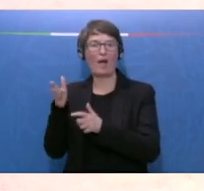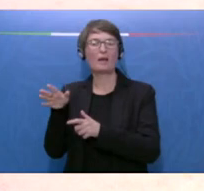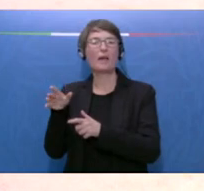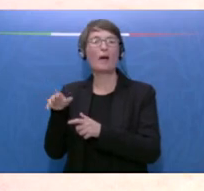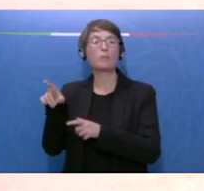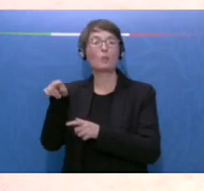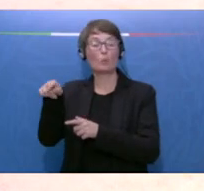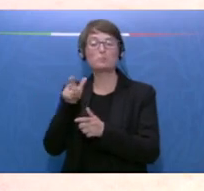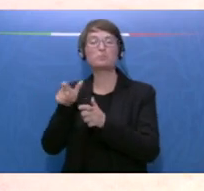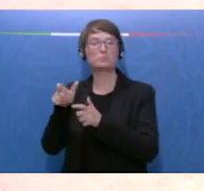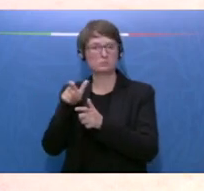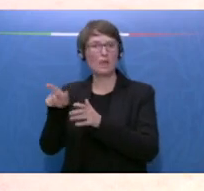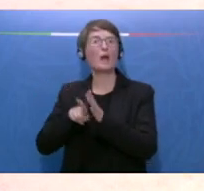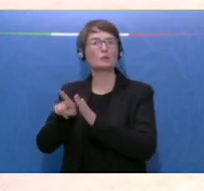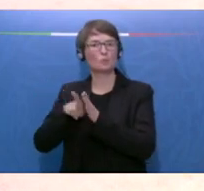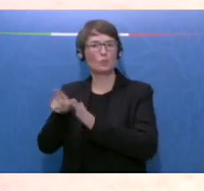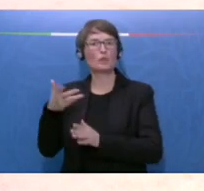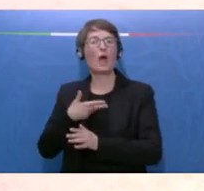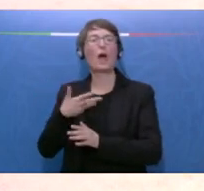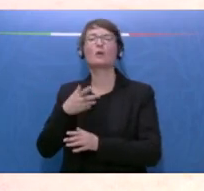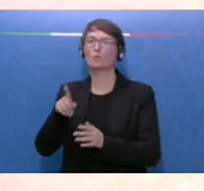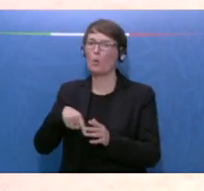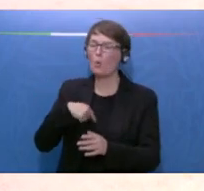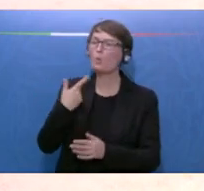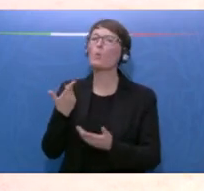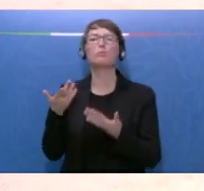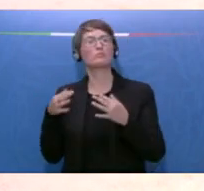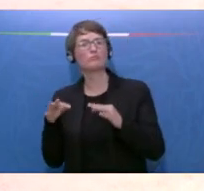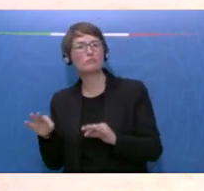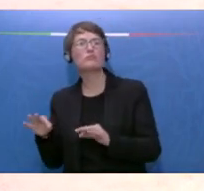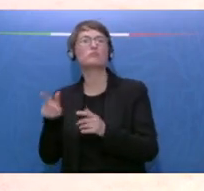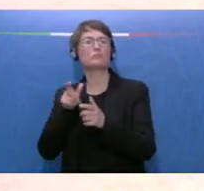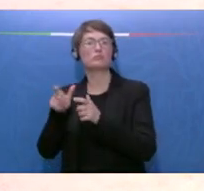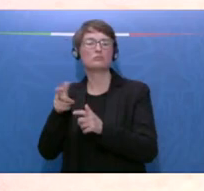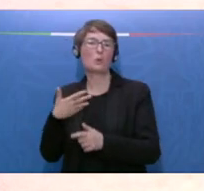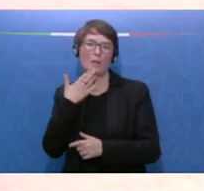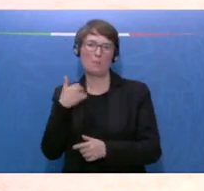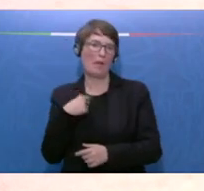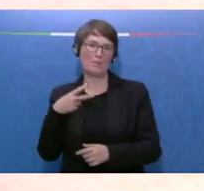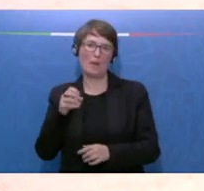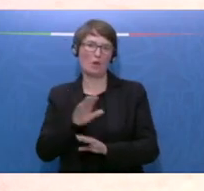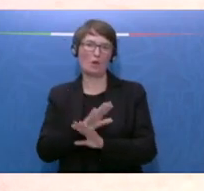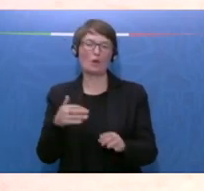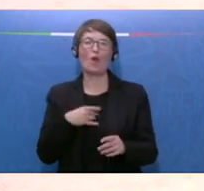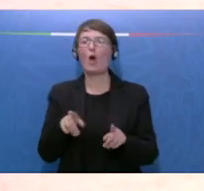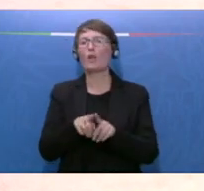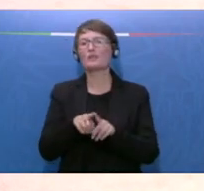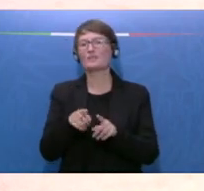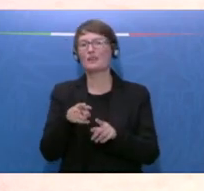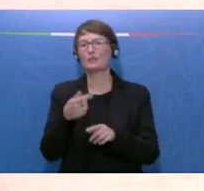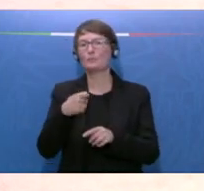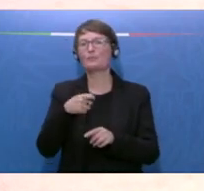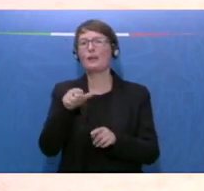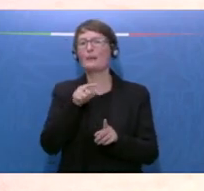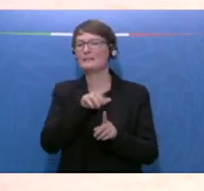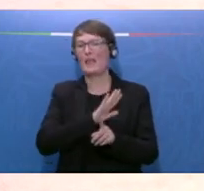proficua lunga molto cordiale quindi no è la stessa cosa col presidente cia quindi